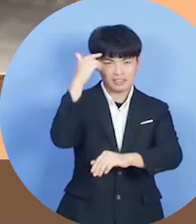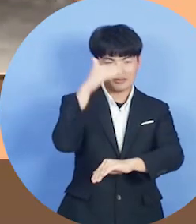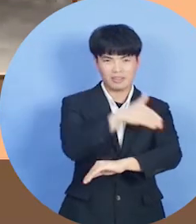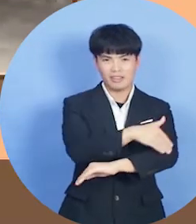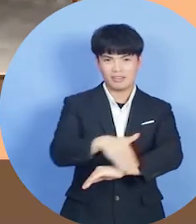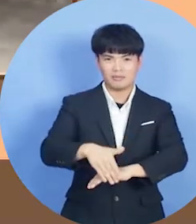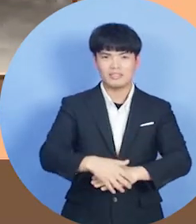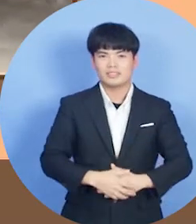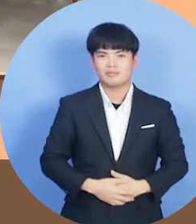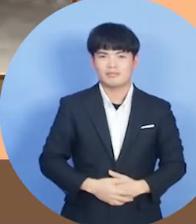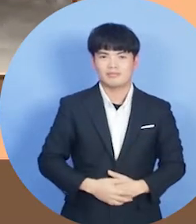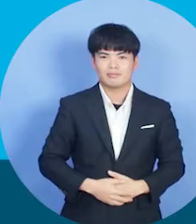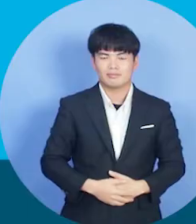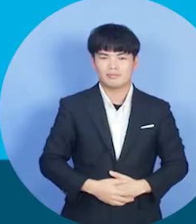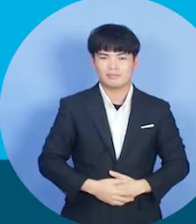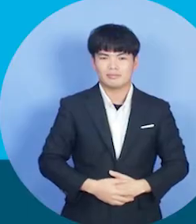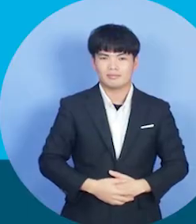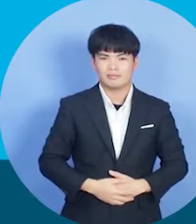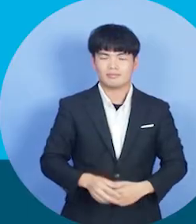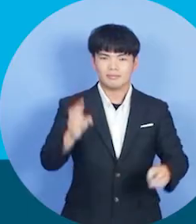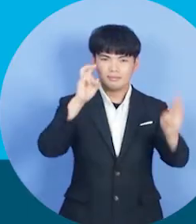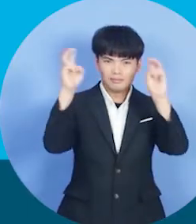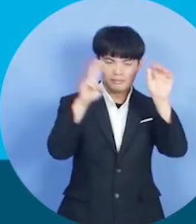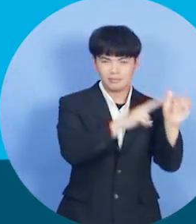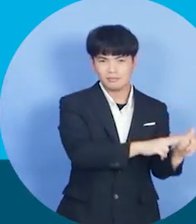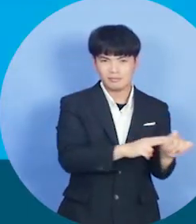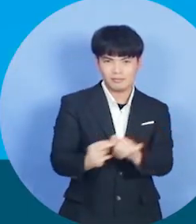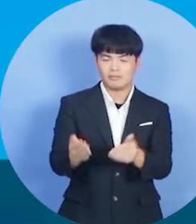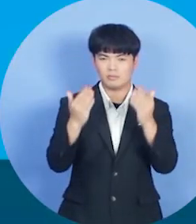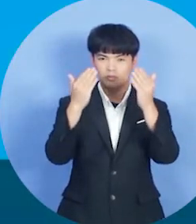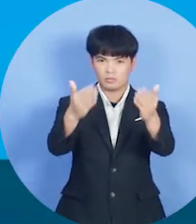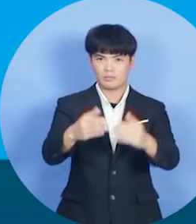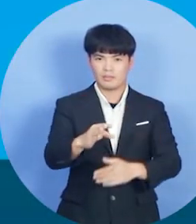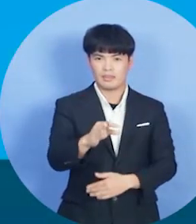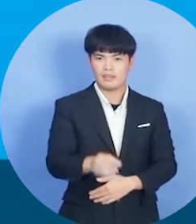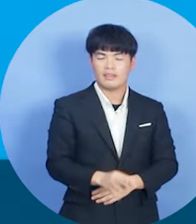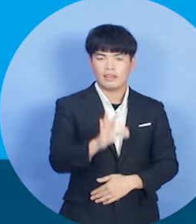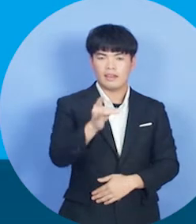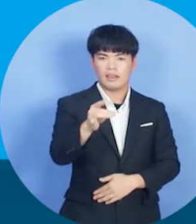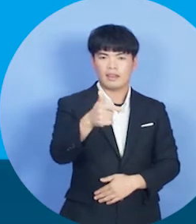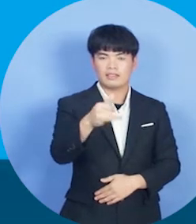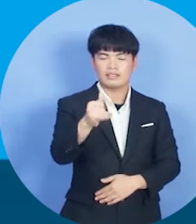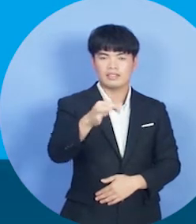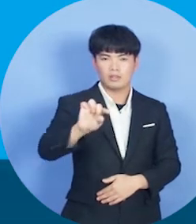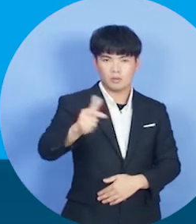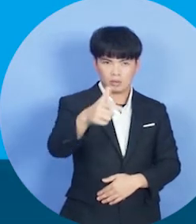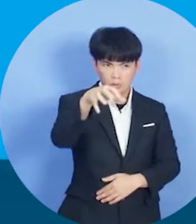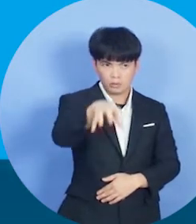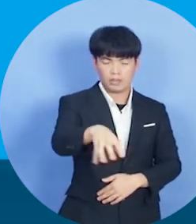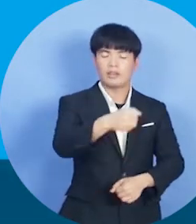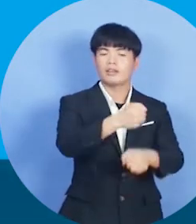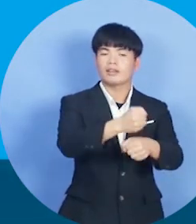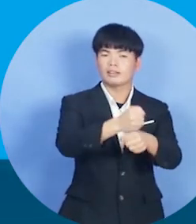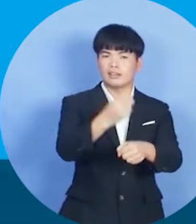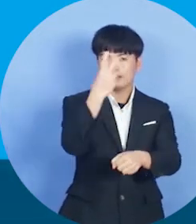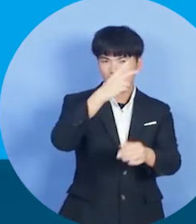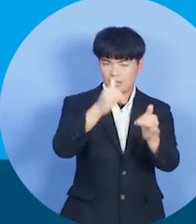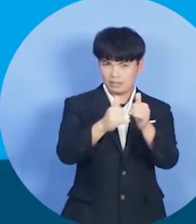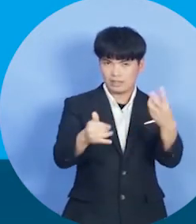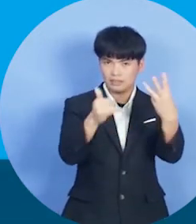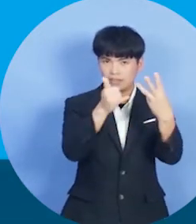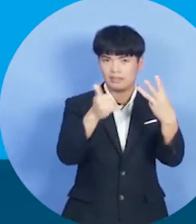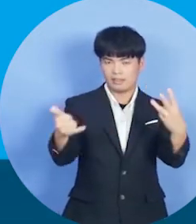응원 부탁드립니다. 취업 정보입니다. 주식회사 애니원에서 생산관리사무원 3명을